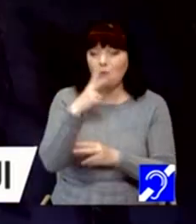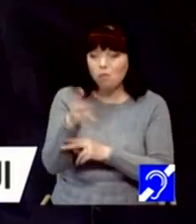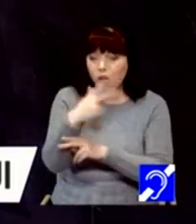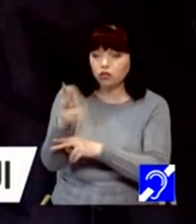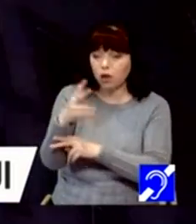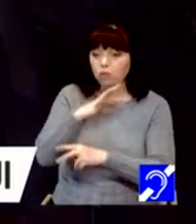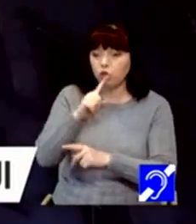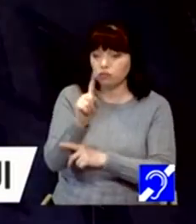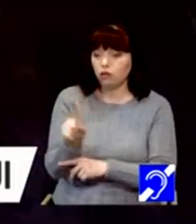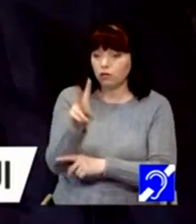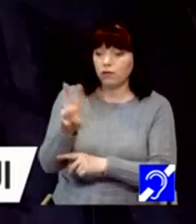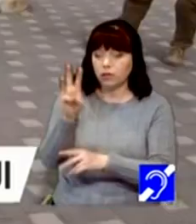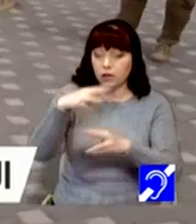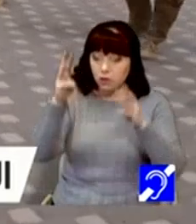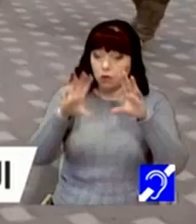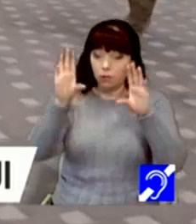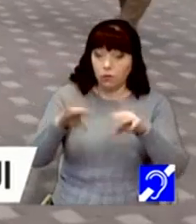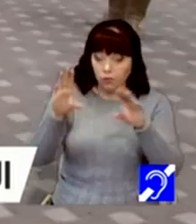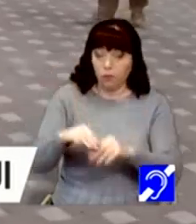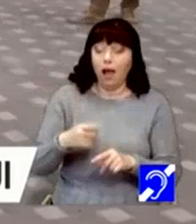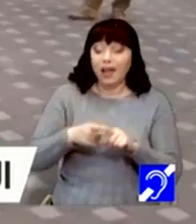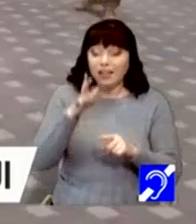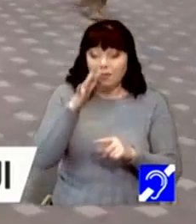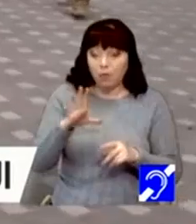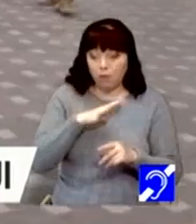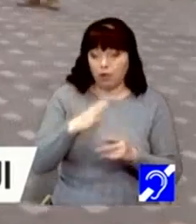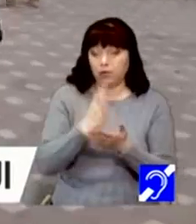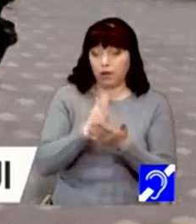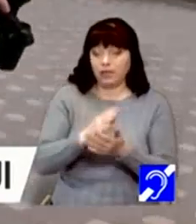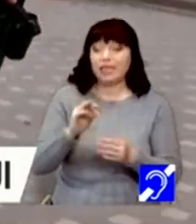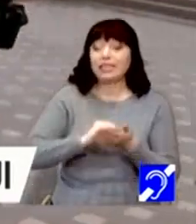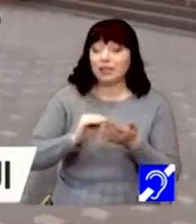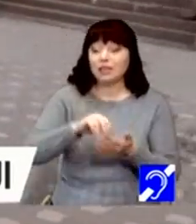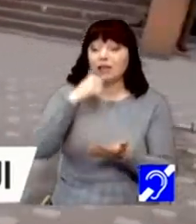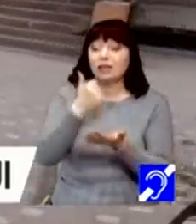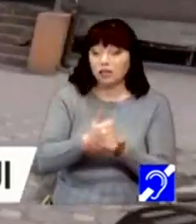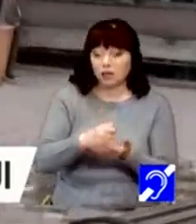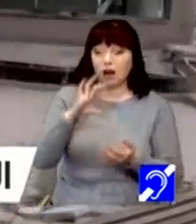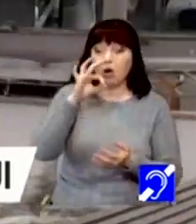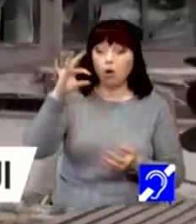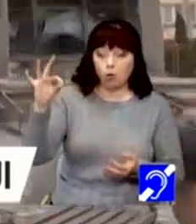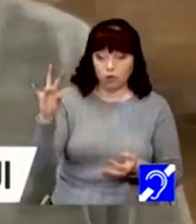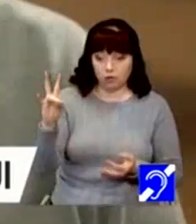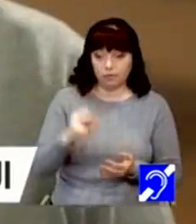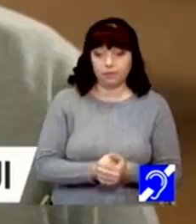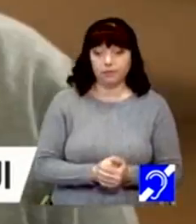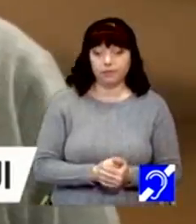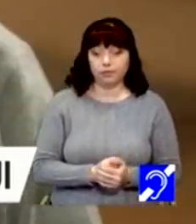ore pentru stingerea flăcărilor Atacul a avut loc în timp ce la Kiev se afla și secretarul general ONU Antonio guterres ș